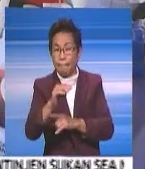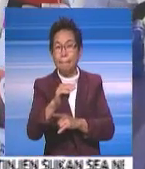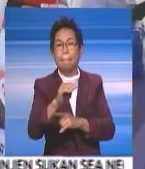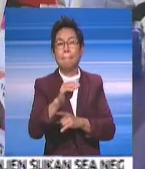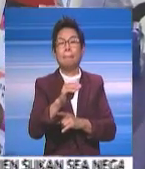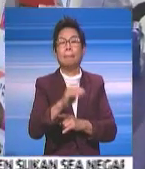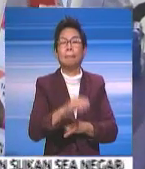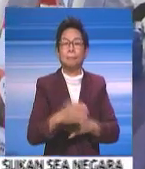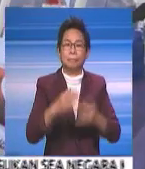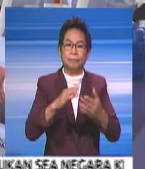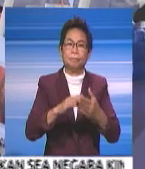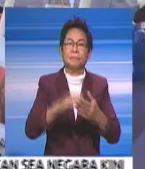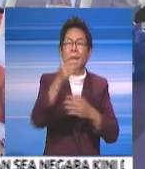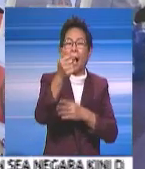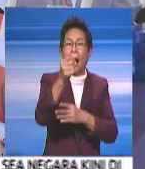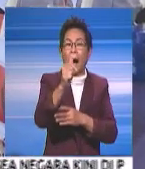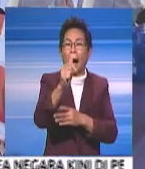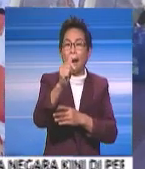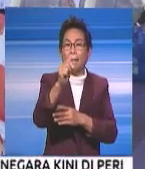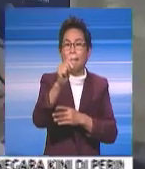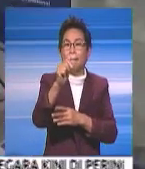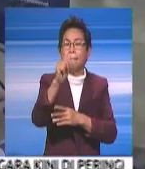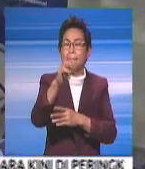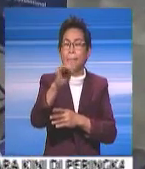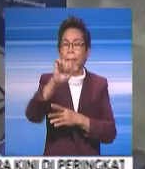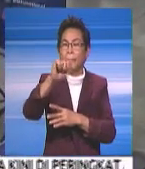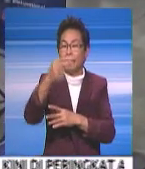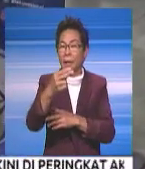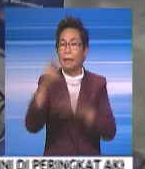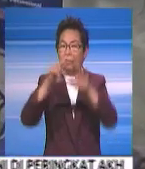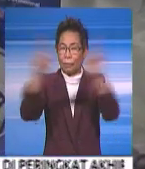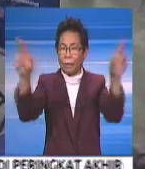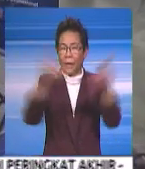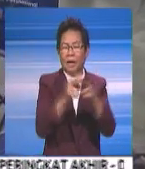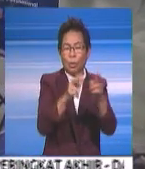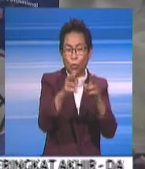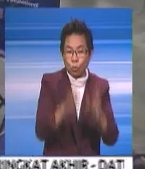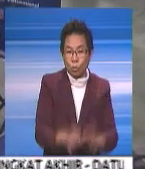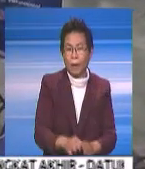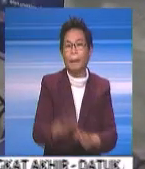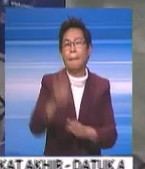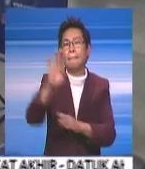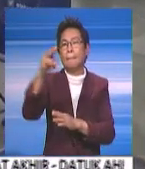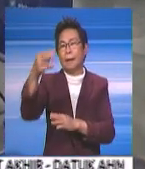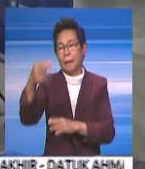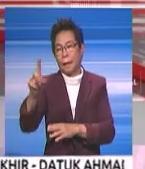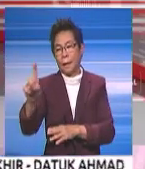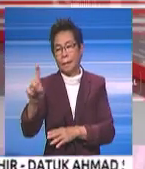Agrobank, Aman Raya Berhad dan Perbadanan Usahawan Nasional Berhad.